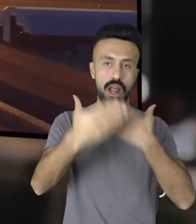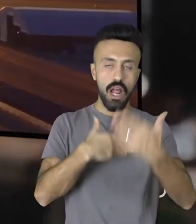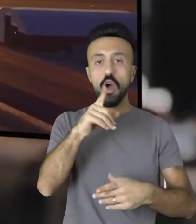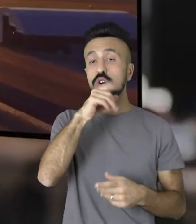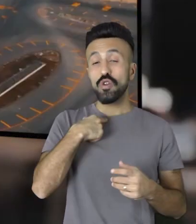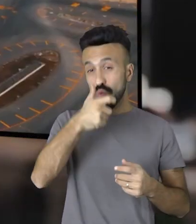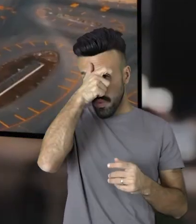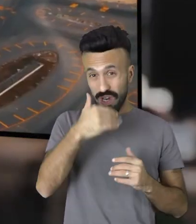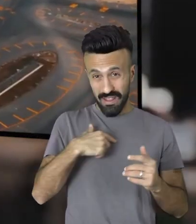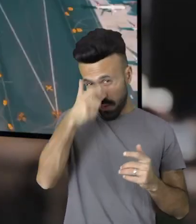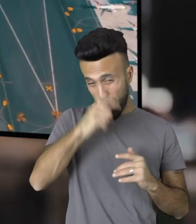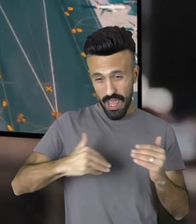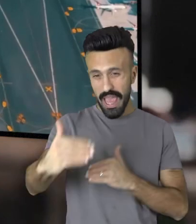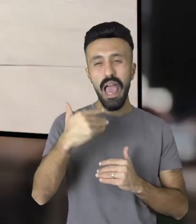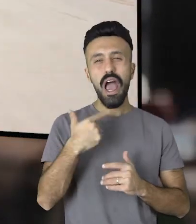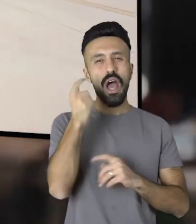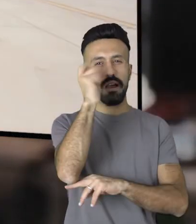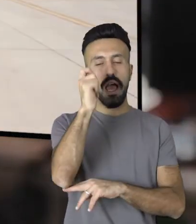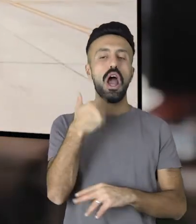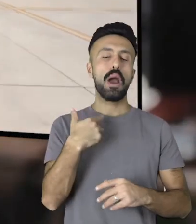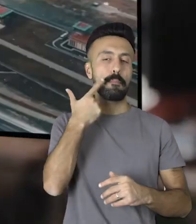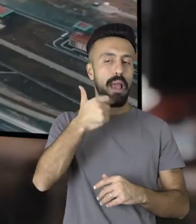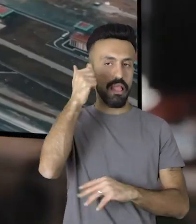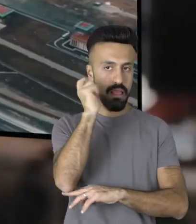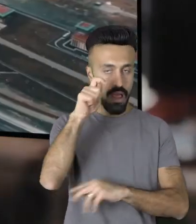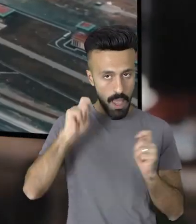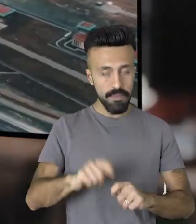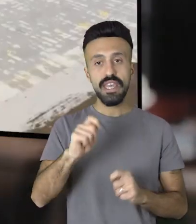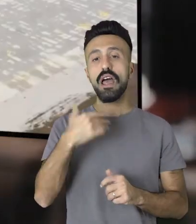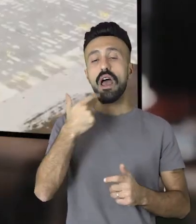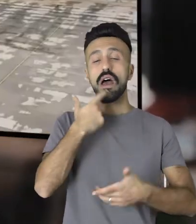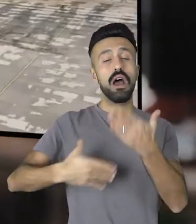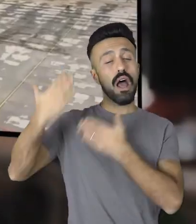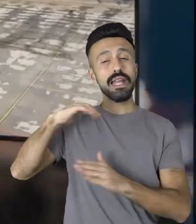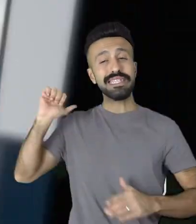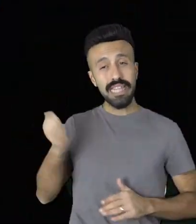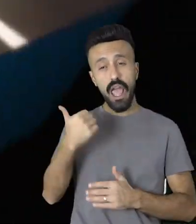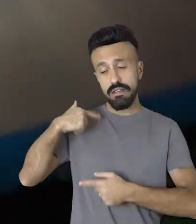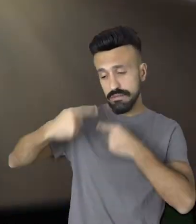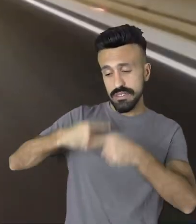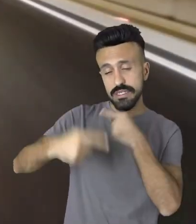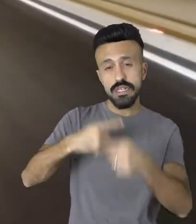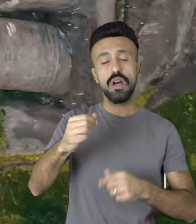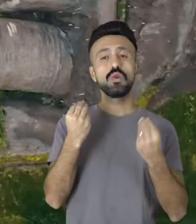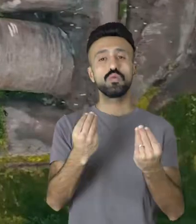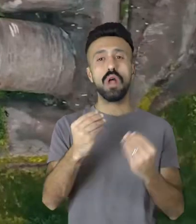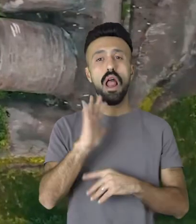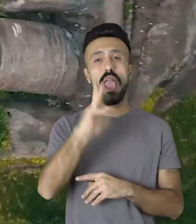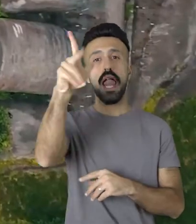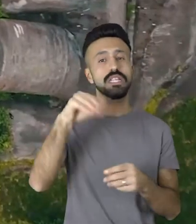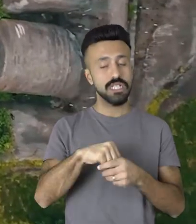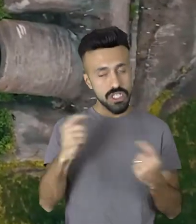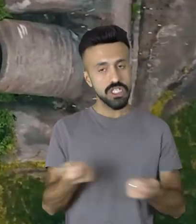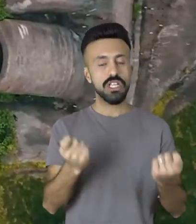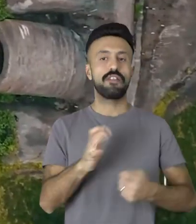tanıtım toplantısına dair açıklama yapan Ulaştırma ve Altyapı Bakanı Adil Kara İsmailoğlu, şanlı geçmişten aldıkları ilhamla, kutlu